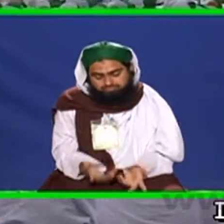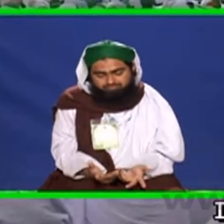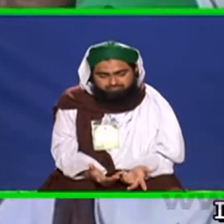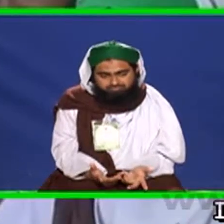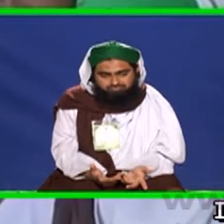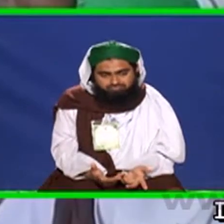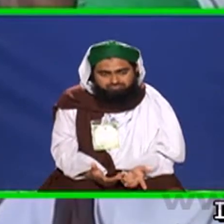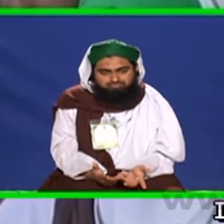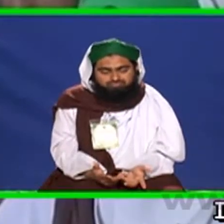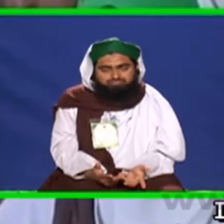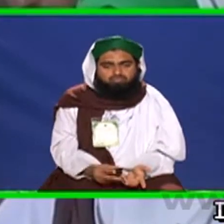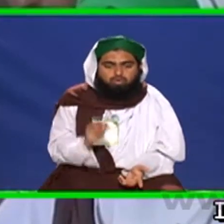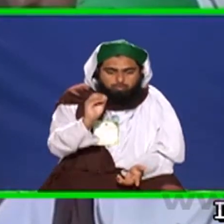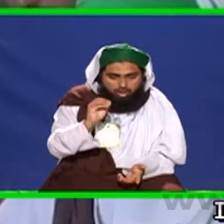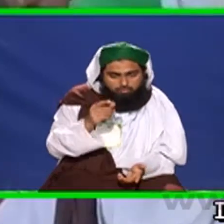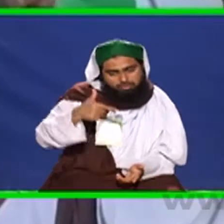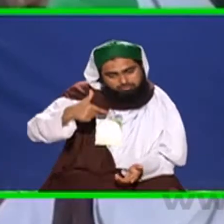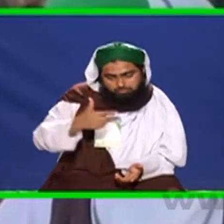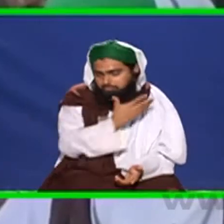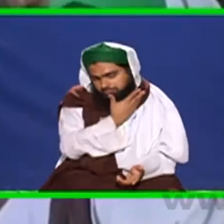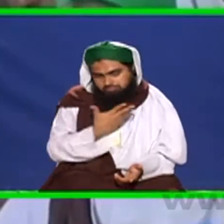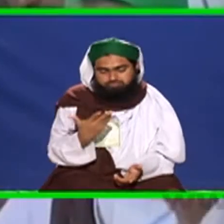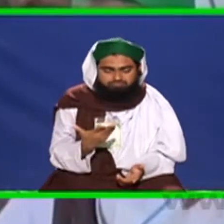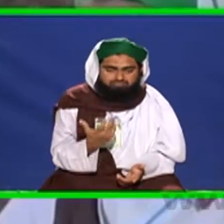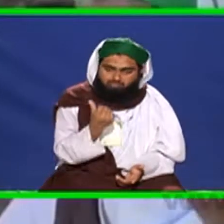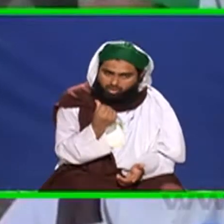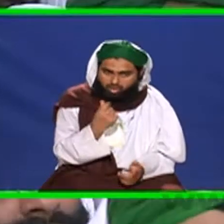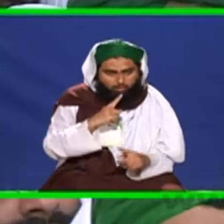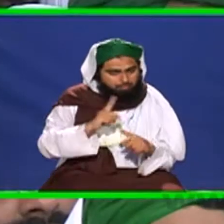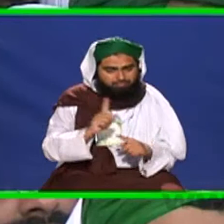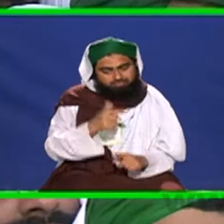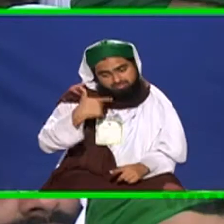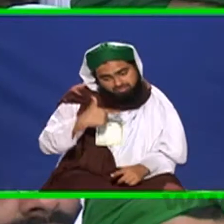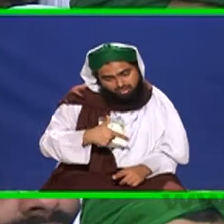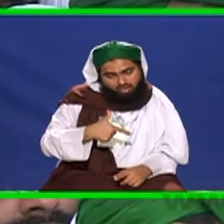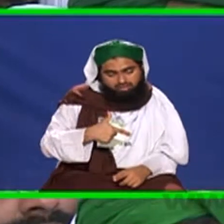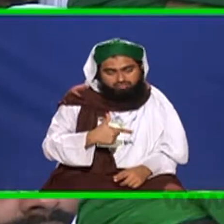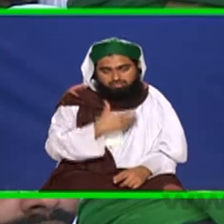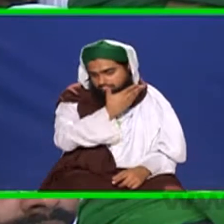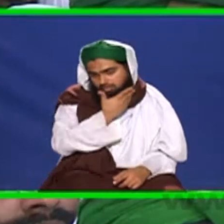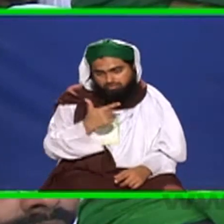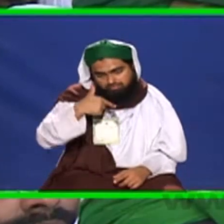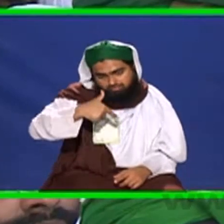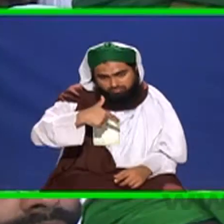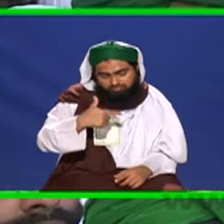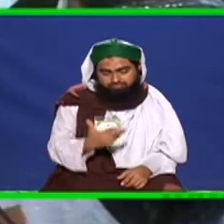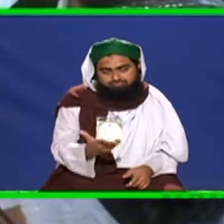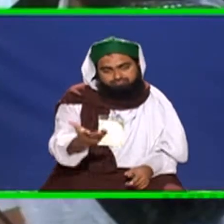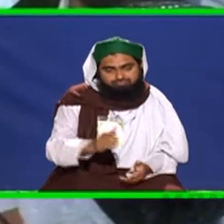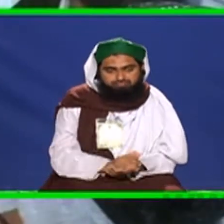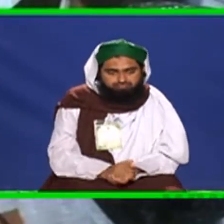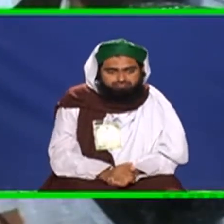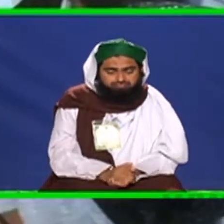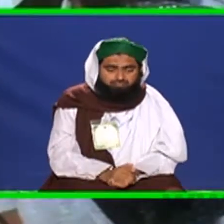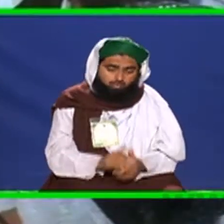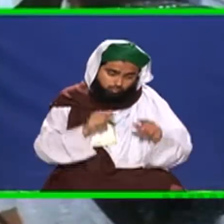5 بار کہو، 6 بار مت کہو، 5 ہی بار کہو. اگر زیادہ کہنا ٹھیک ہے 7 بار کہو تو سنت ہے نا.